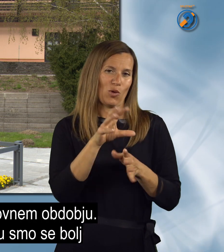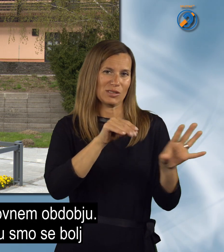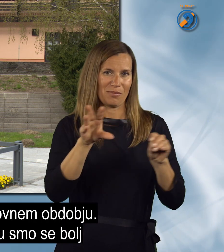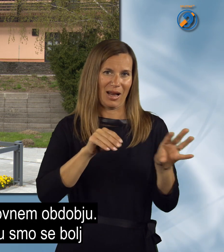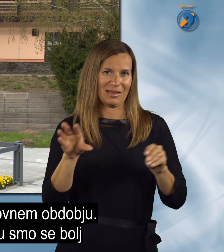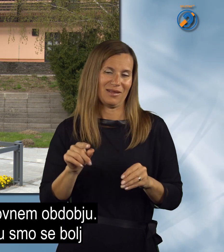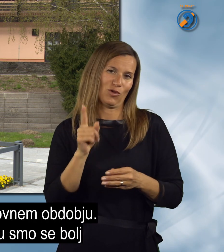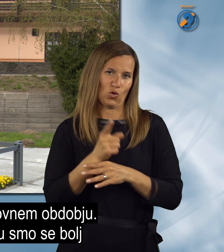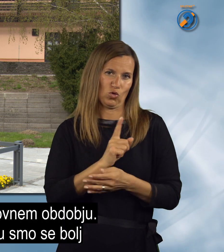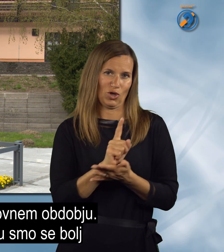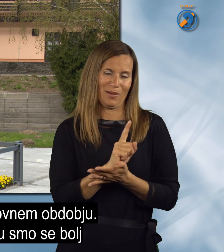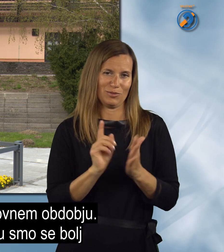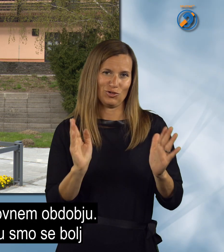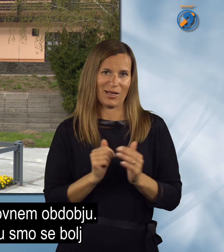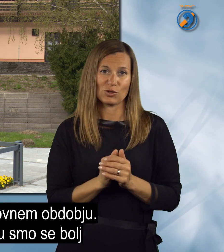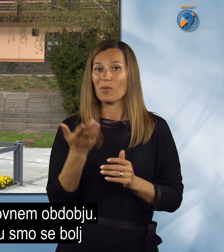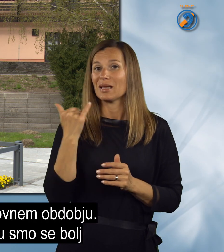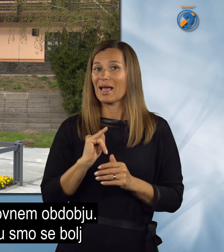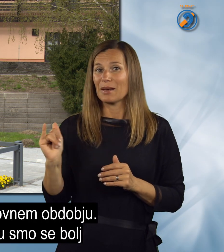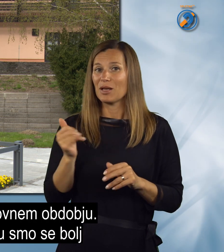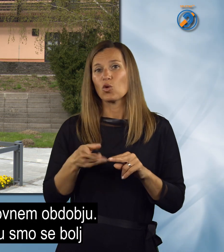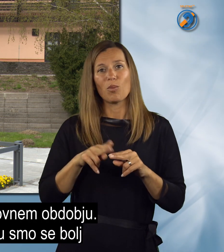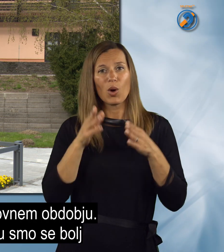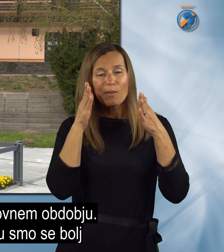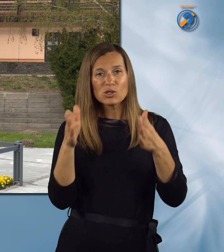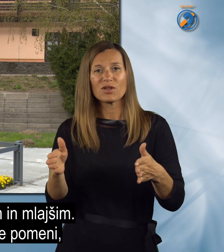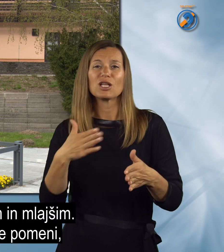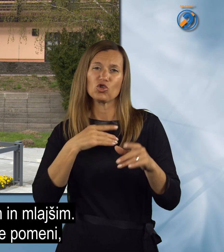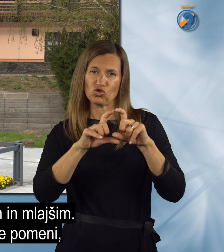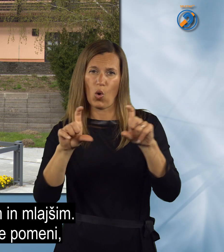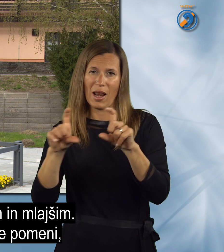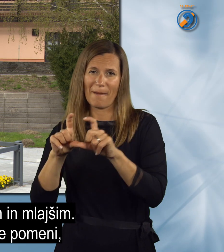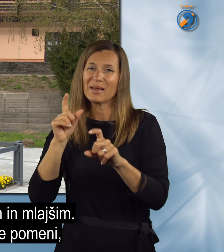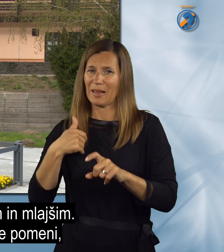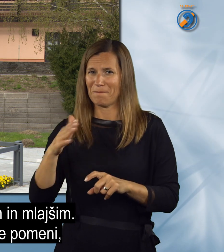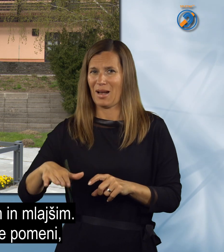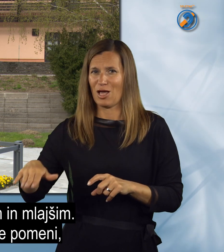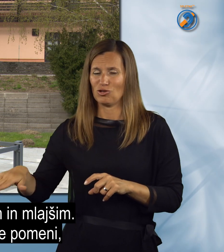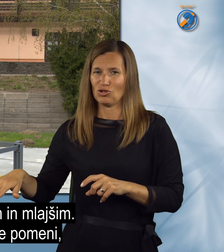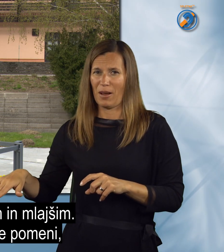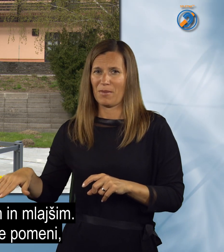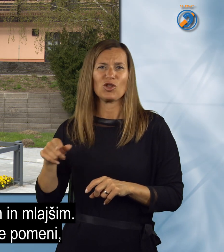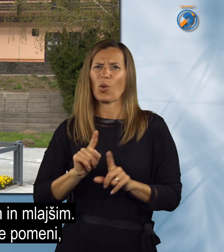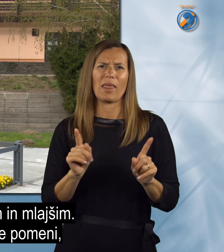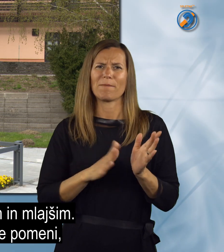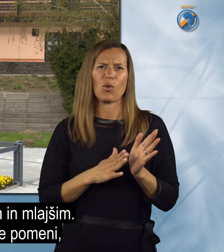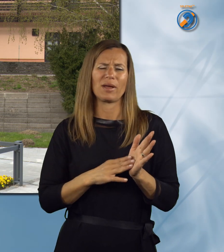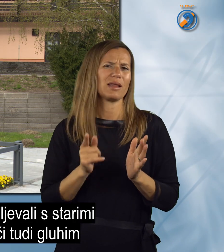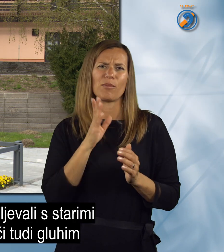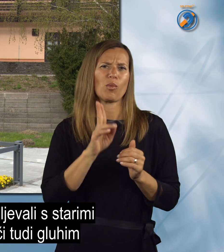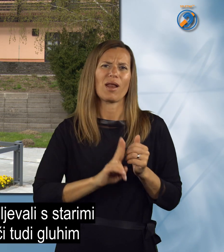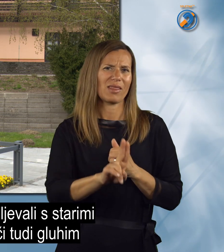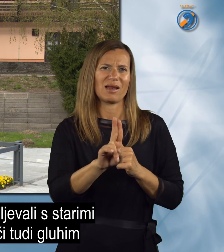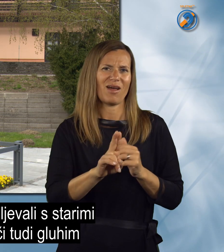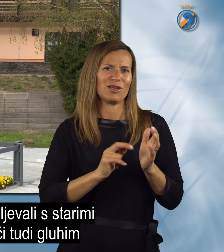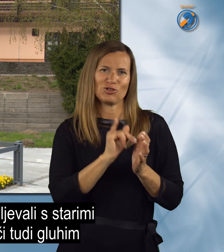v določenem časovnem obdobju. V preteklem letu smo se nekoliko bolj posvetili šolam in pa mlajšim. Seveda to ne pomeni, da ne